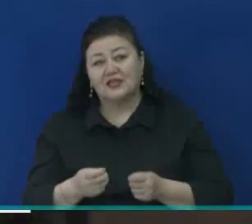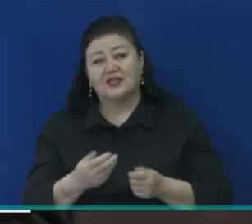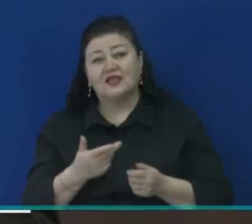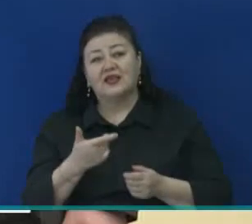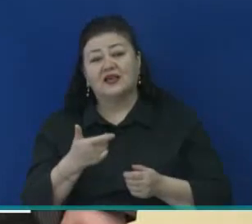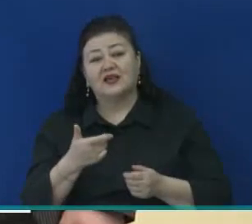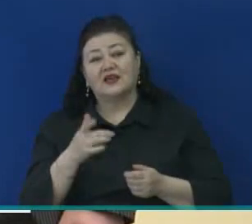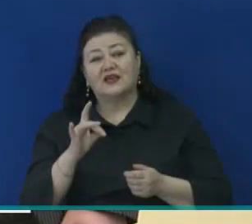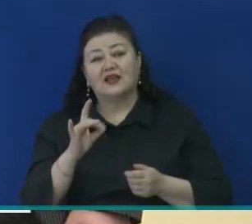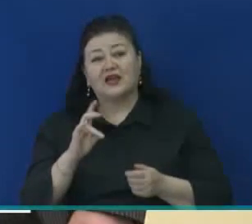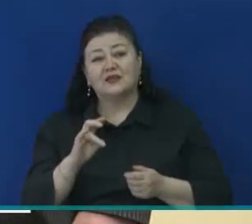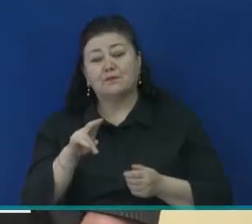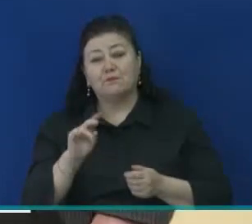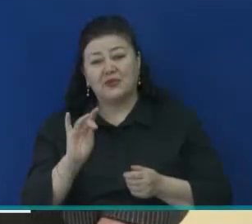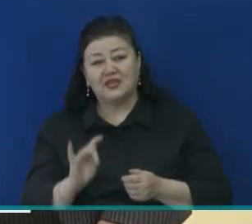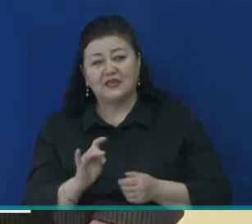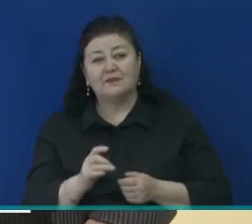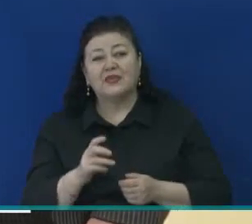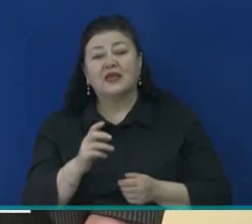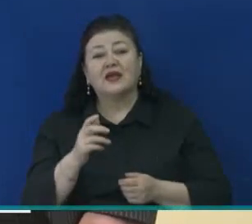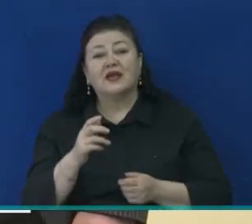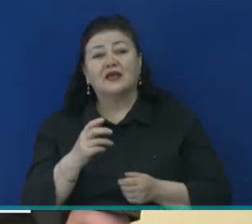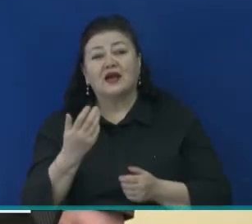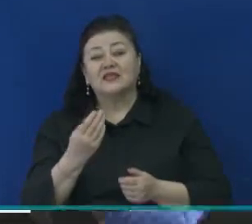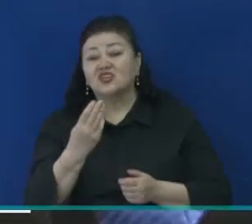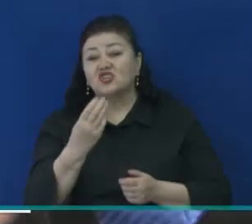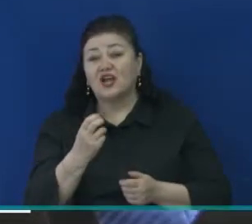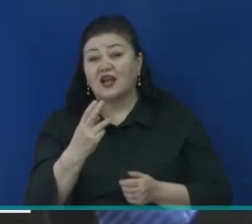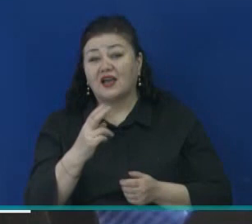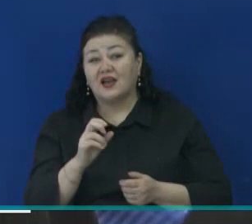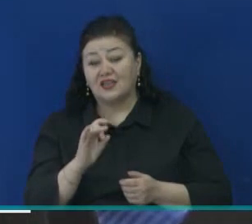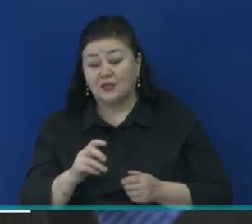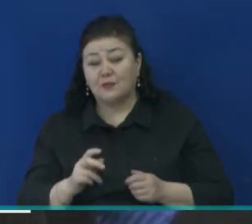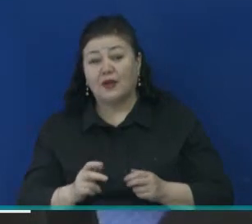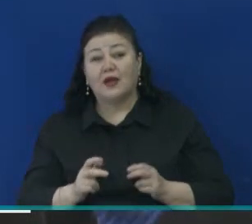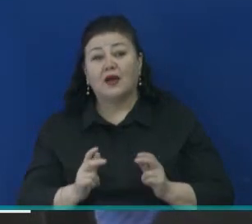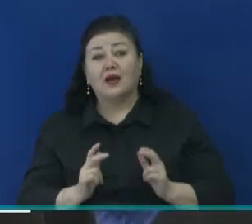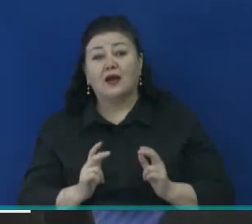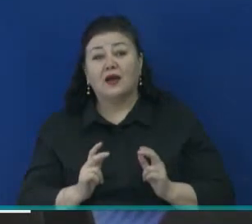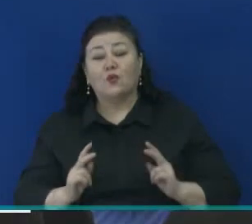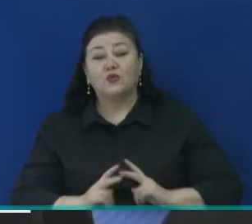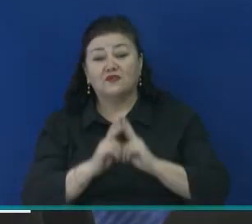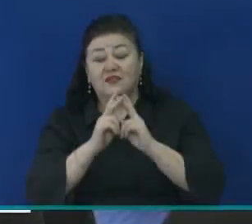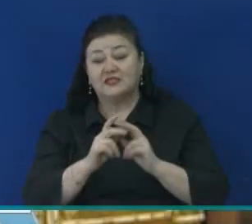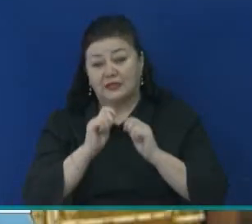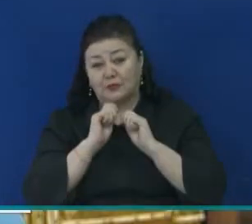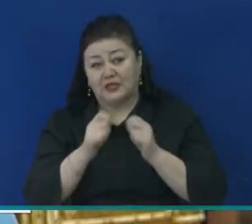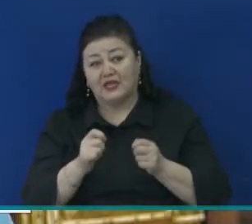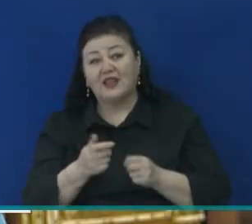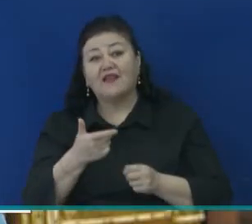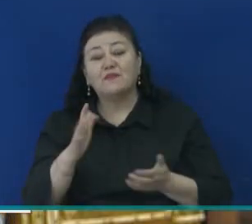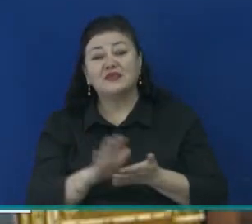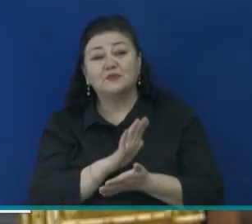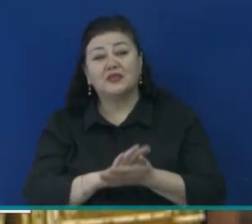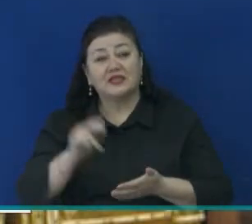гран-при иегері атанды. Болашақ өлкетанушыға Шәкәрім атындағы мемлекеттік университеттің тарих мамандығы бойынша тегін оқу гранты берілді. Осы